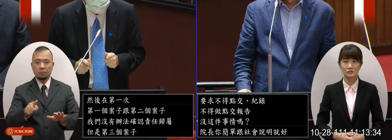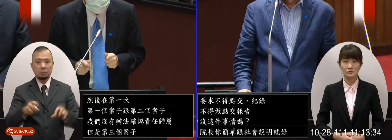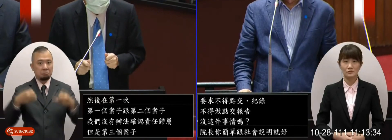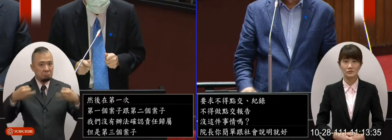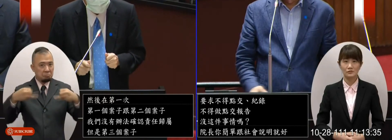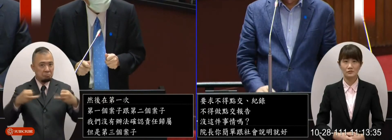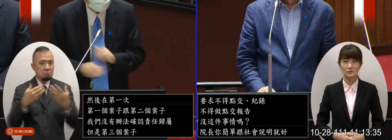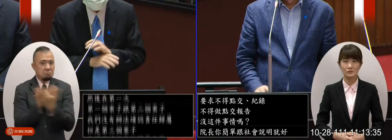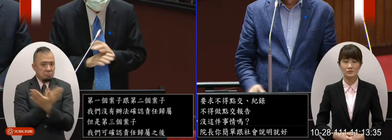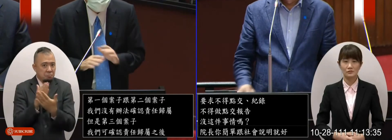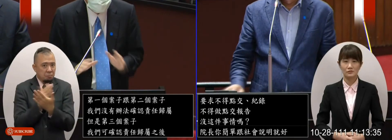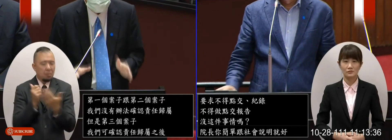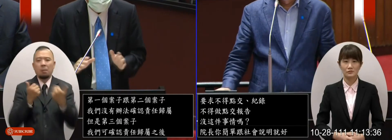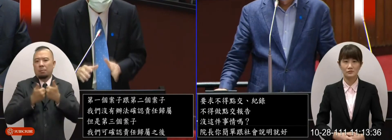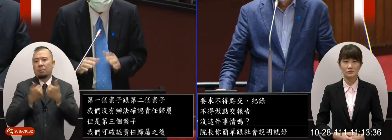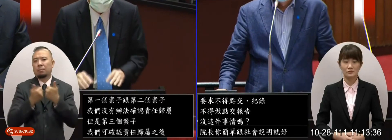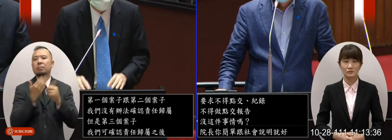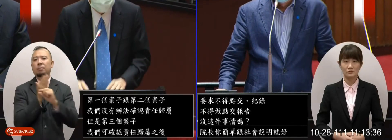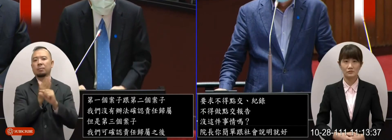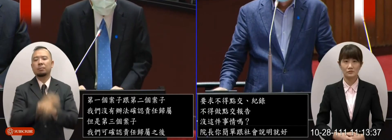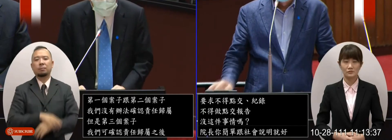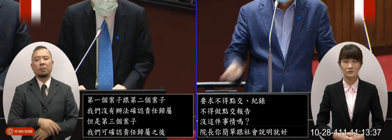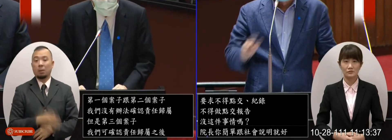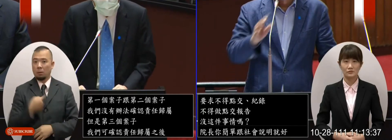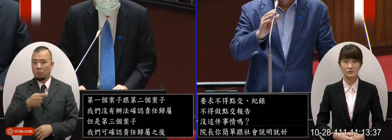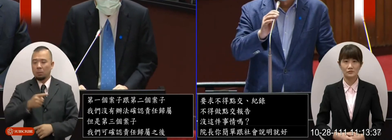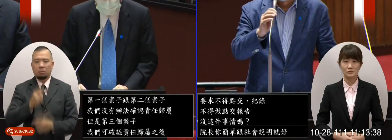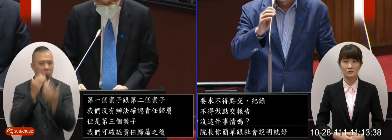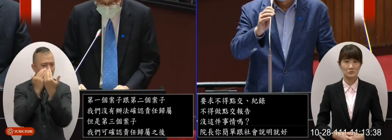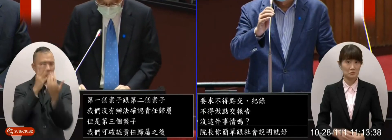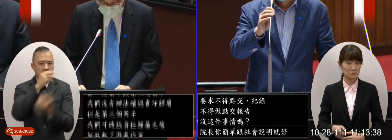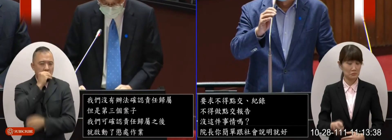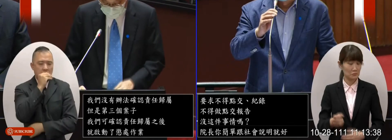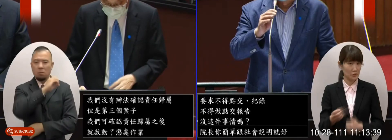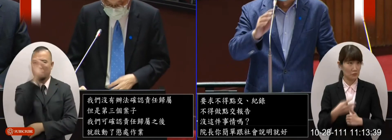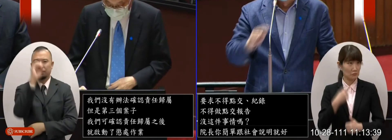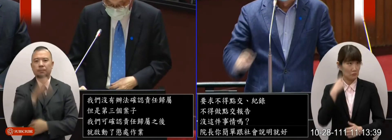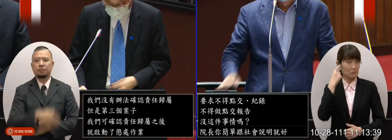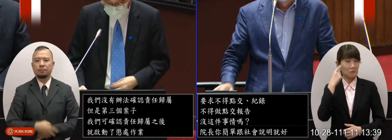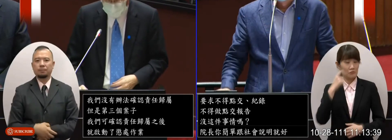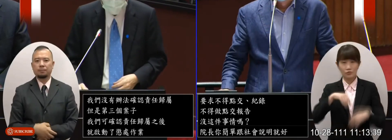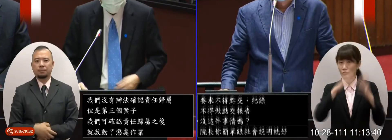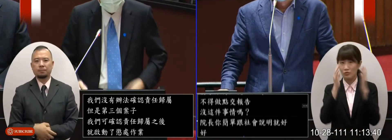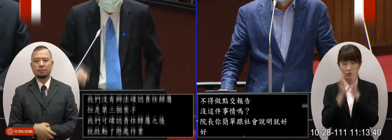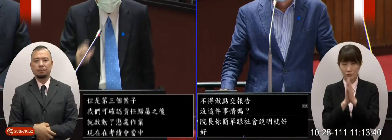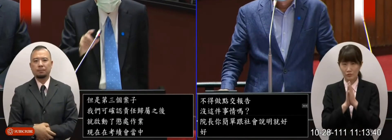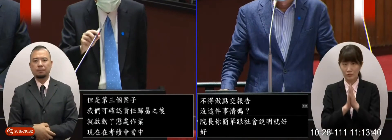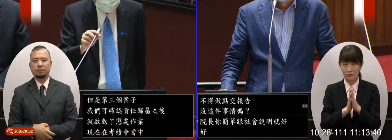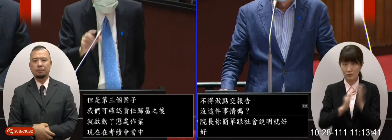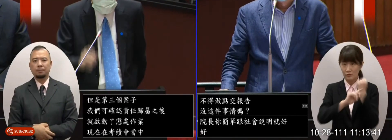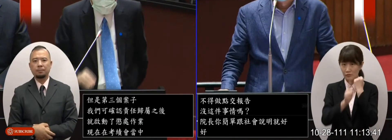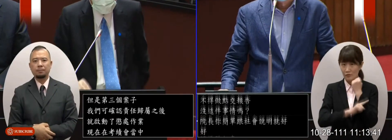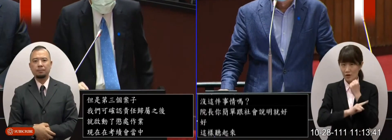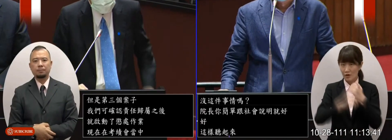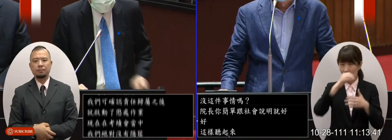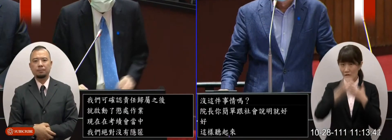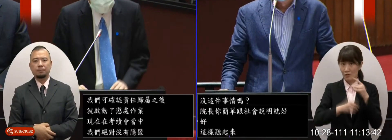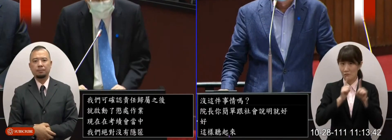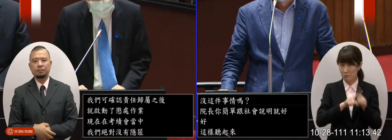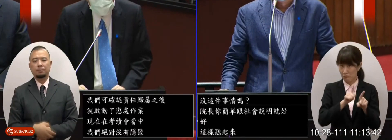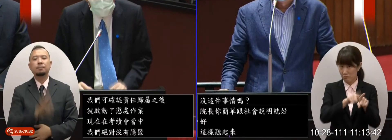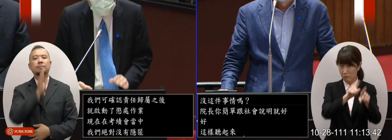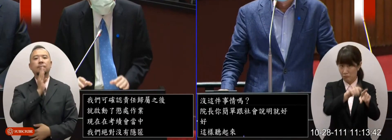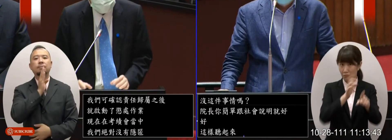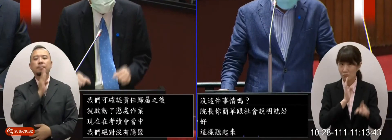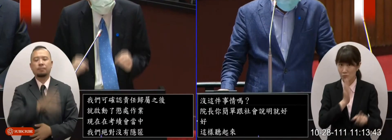中，所以我们绝对没有隐匿。 这样听起来就是完全是按照我们的程序应该走的程序在走嘛，哈。 是